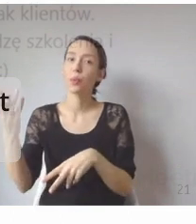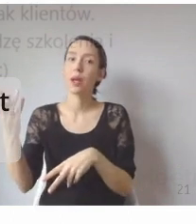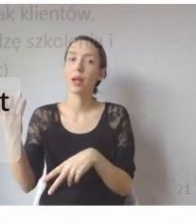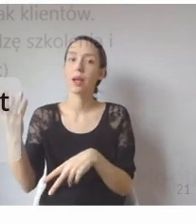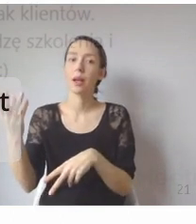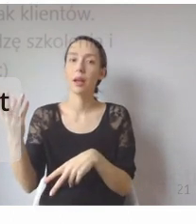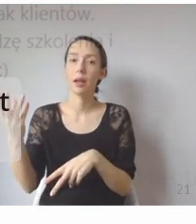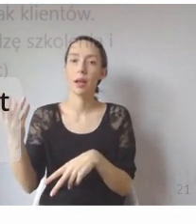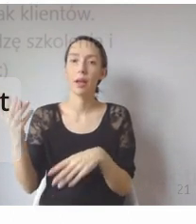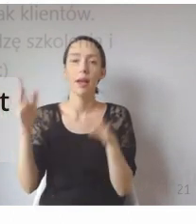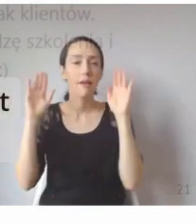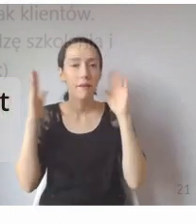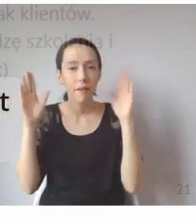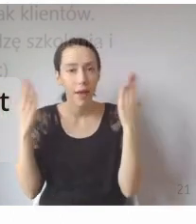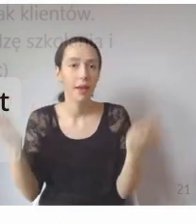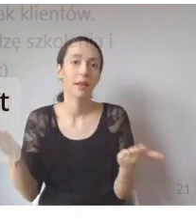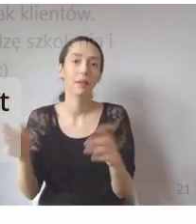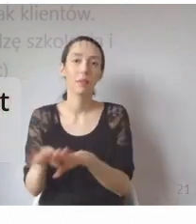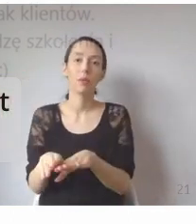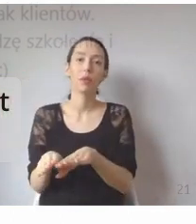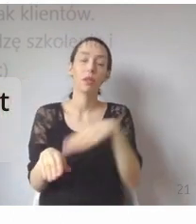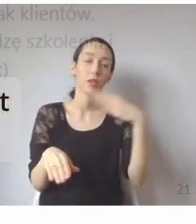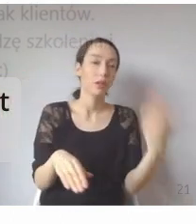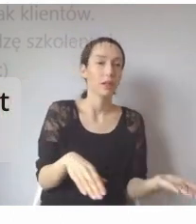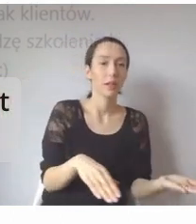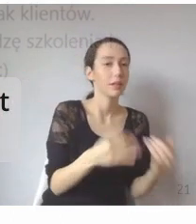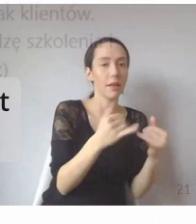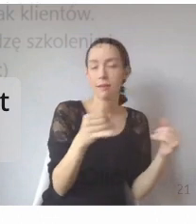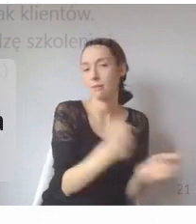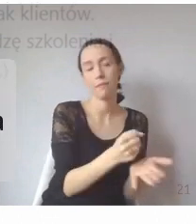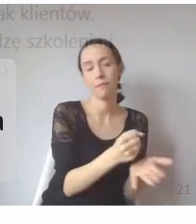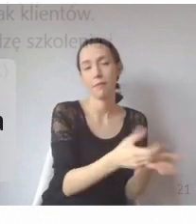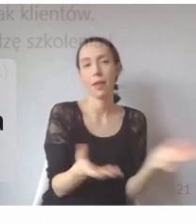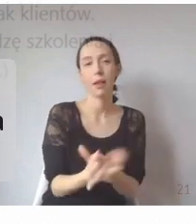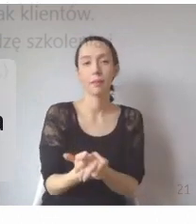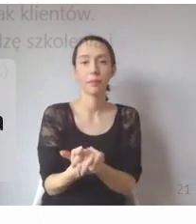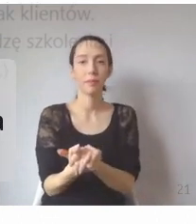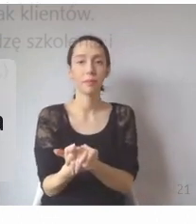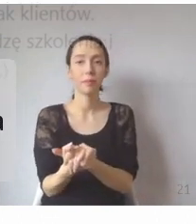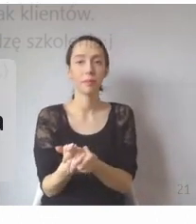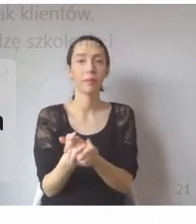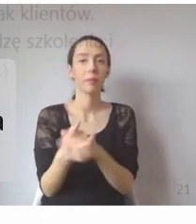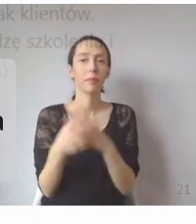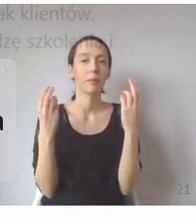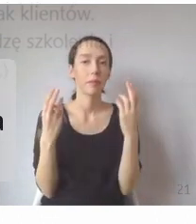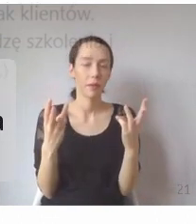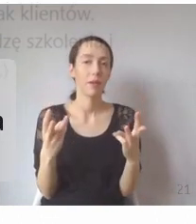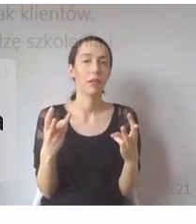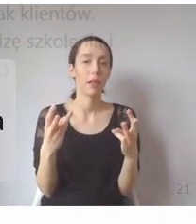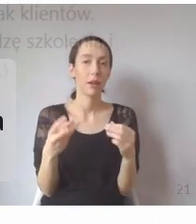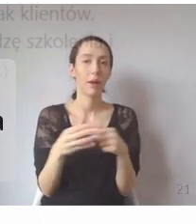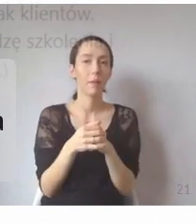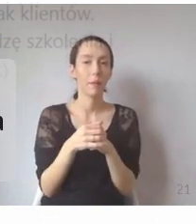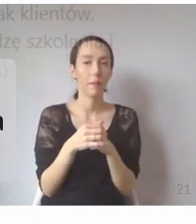czy to jest e-commerce, czy to jest zupełnie po prostu coś innego. Tutaj warto też zaznaczyć, w tym